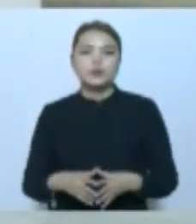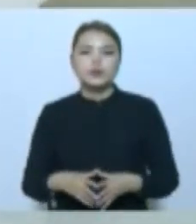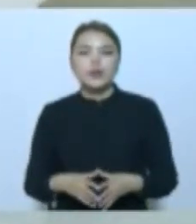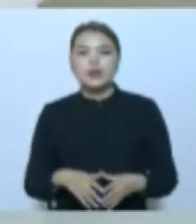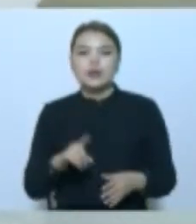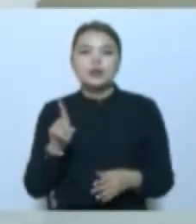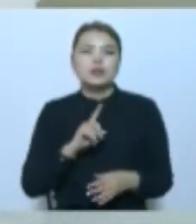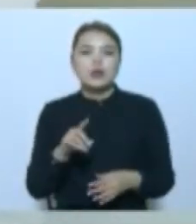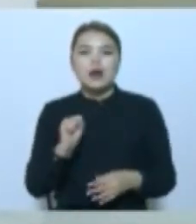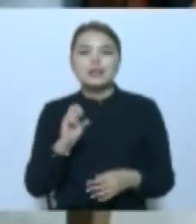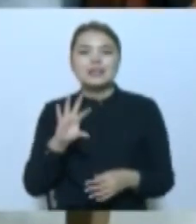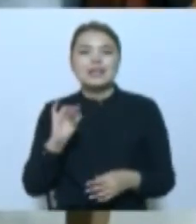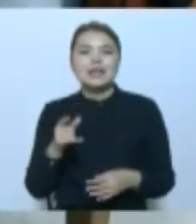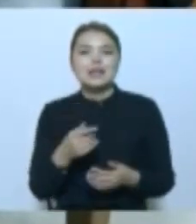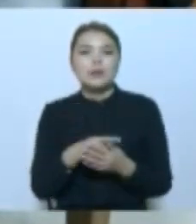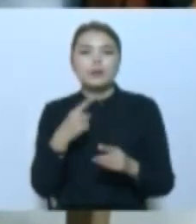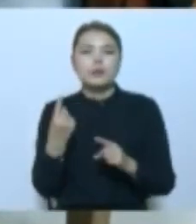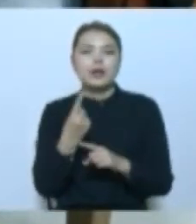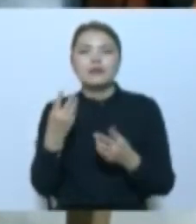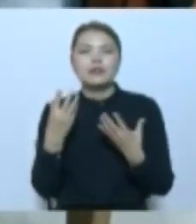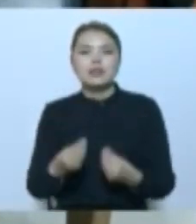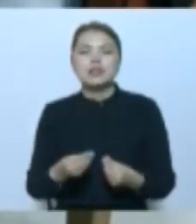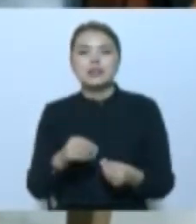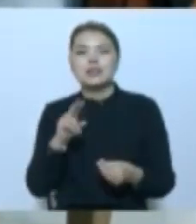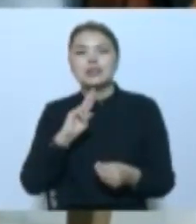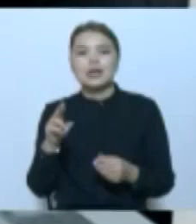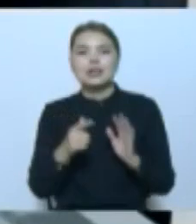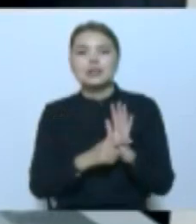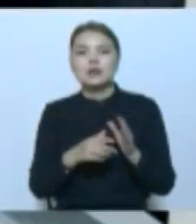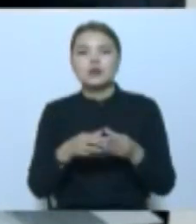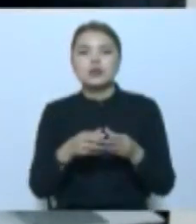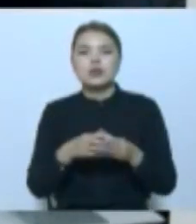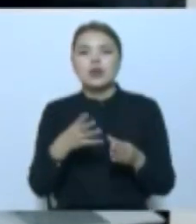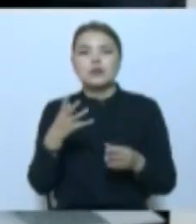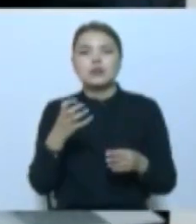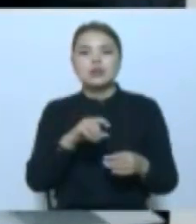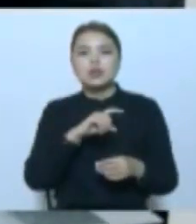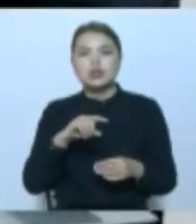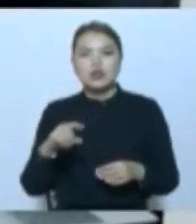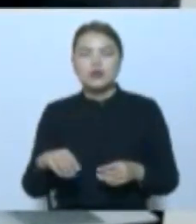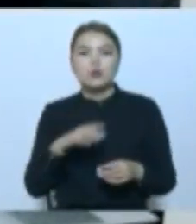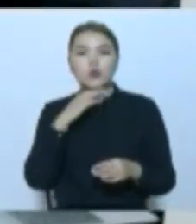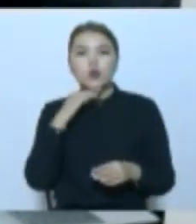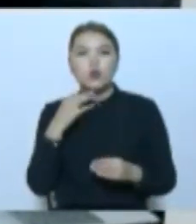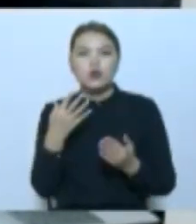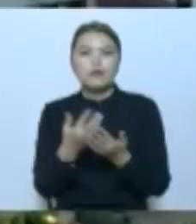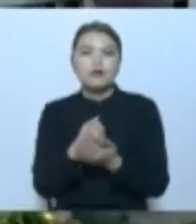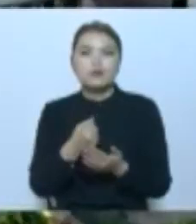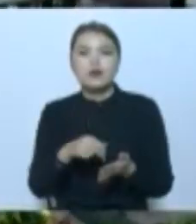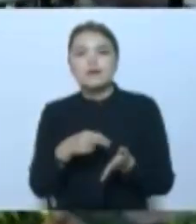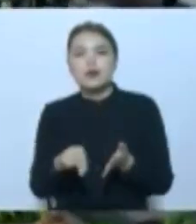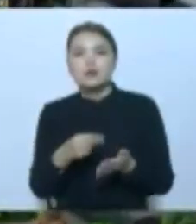словам Асель бутан Тае в первые дни к программы Office Group посетили свыше 500 человек многие смогли выбрать